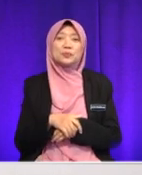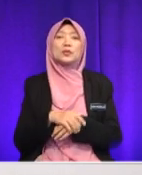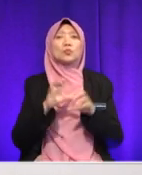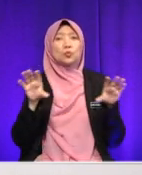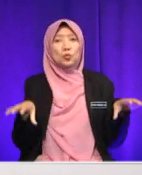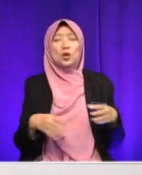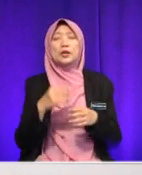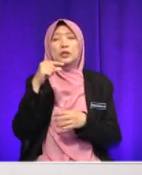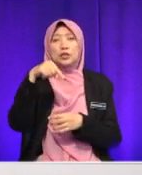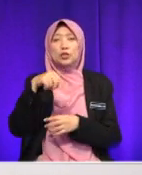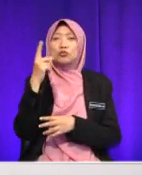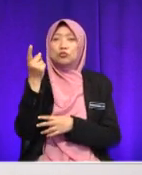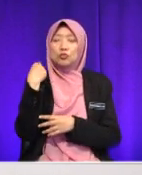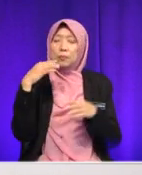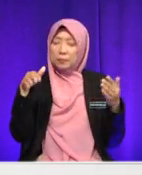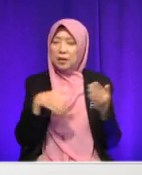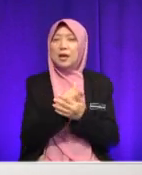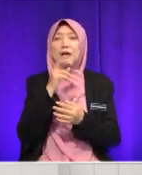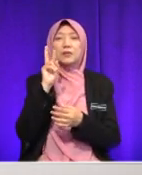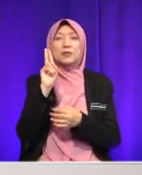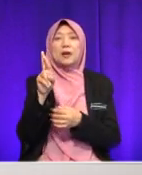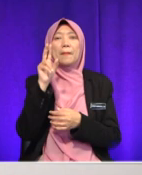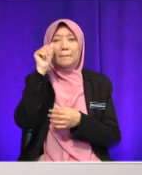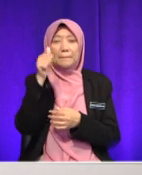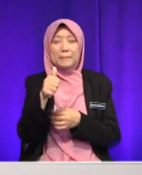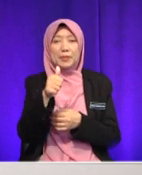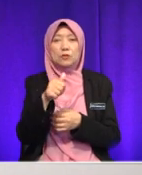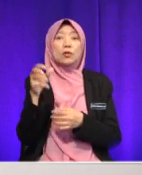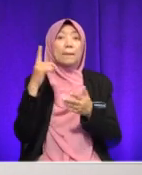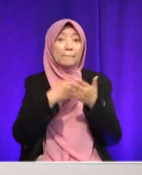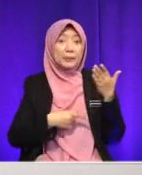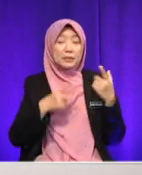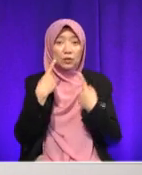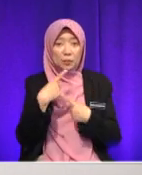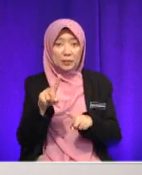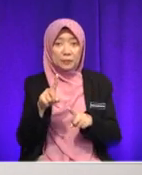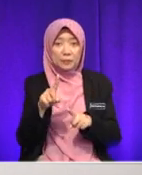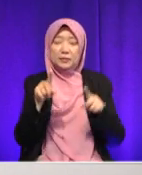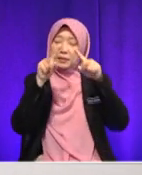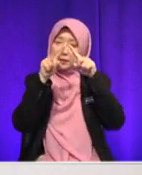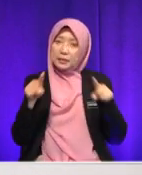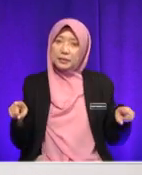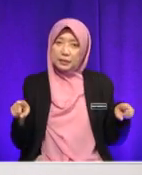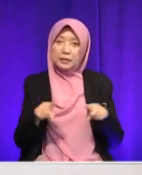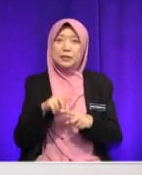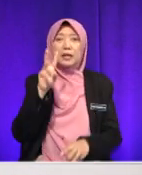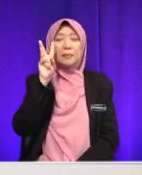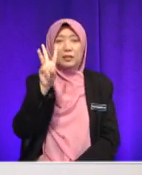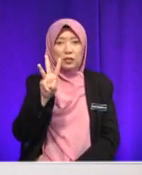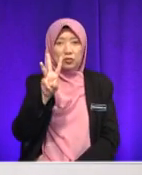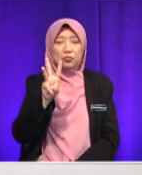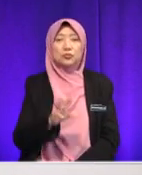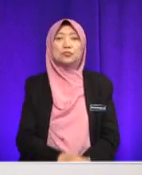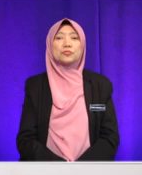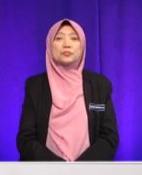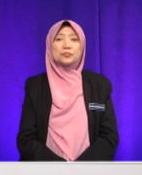dulu baru R. Bagus Ifti, bagus. Okey, jadi apakah jawapannya? Segitiga W. Segitiga W.